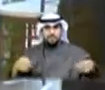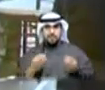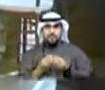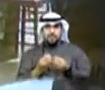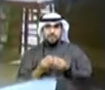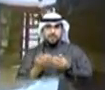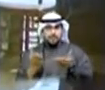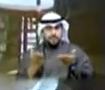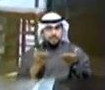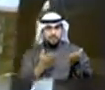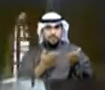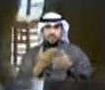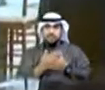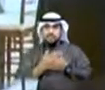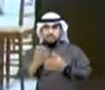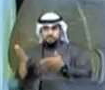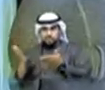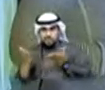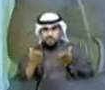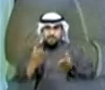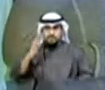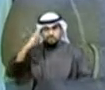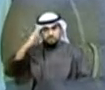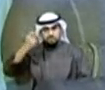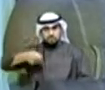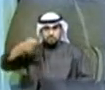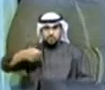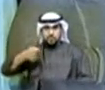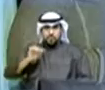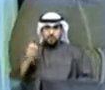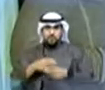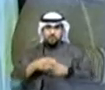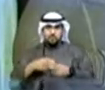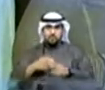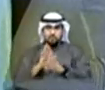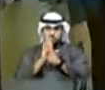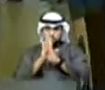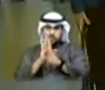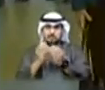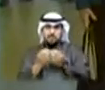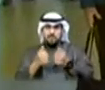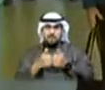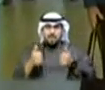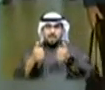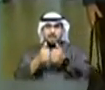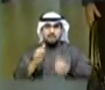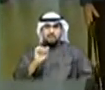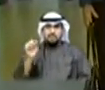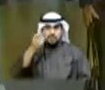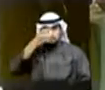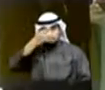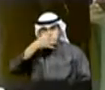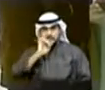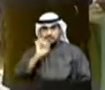جاءوا خصيصاً لتقديم الشكر على التقليد الذي تحافظ عليه دولة الكويت والذي يتيح لهم إحياء ذكرى من فقدوه